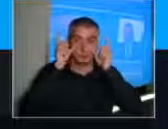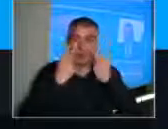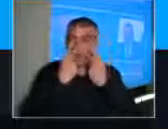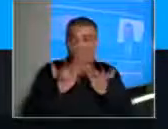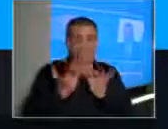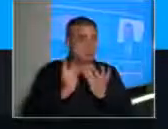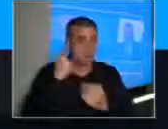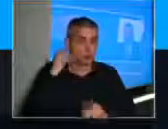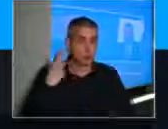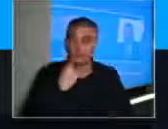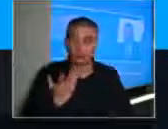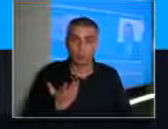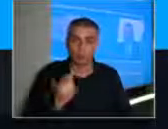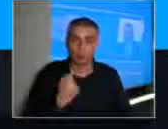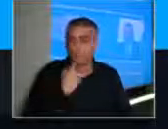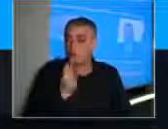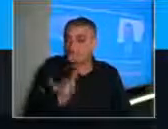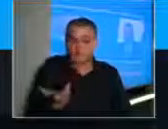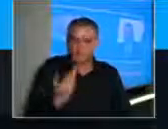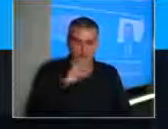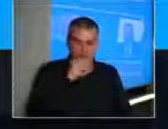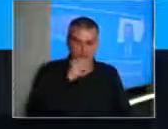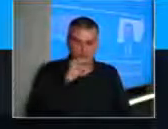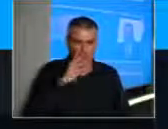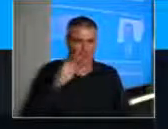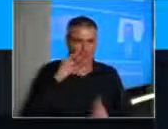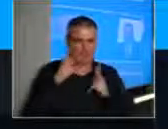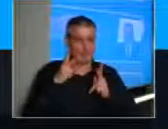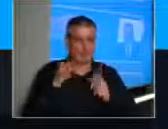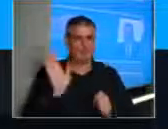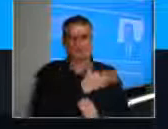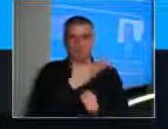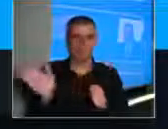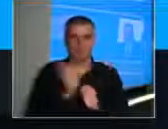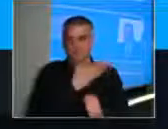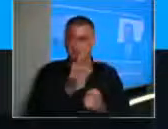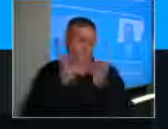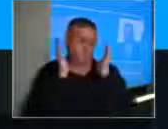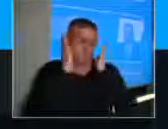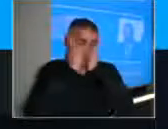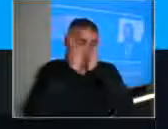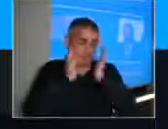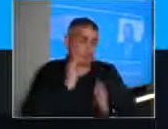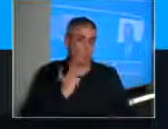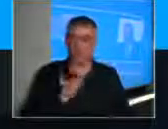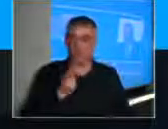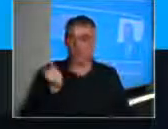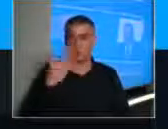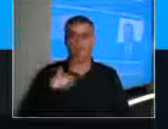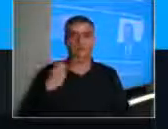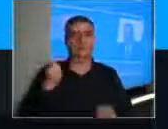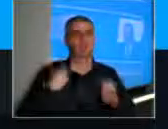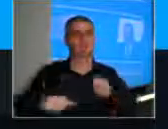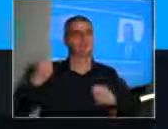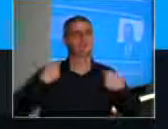לא שומע מה שהוא אומר. הוא אומר דברים, אני לא מדבר עכשיו על המערכון שהיה לו שם בוויינט, שזה זווה, והוא אומר שהוא משחרר את